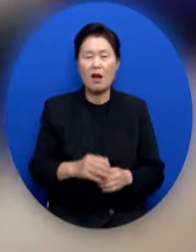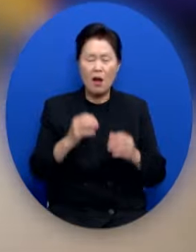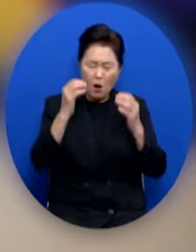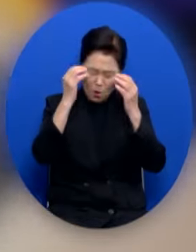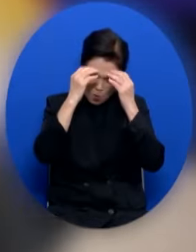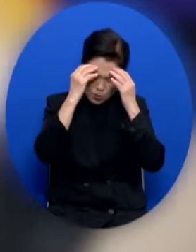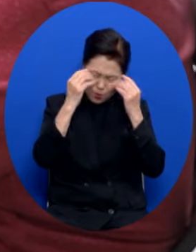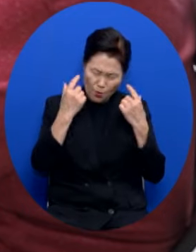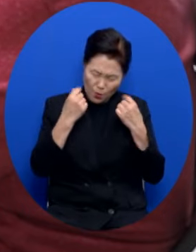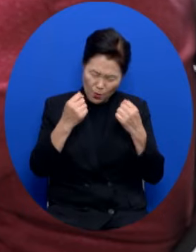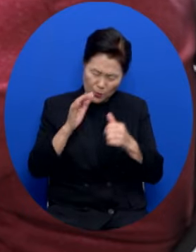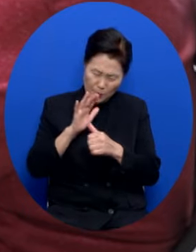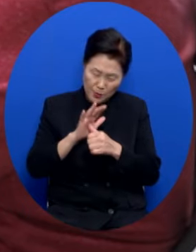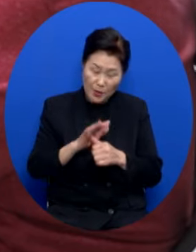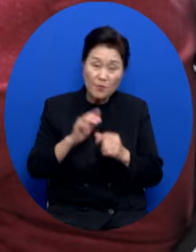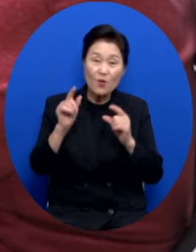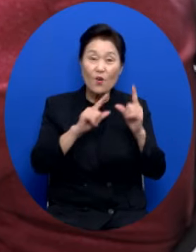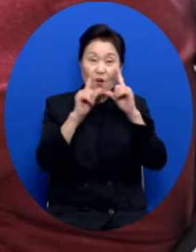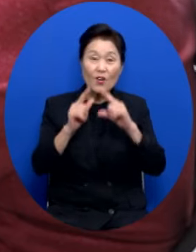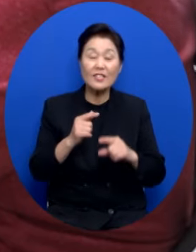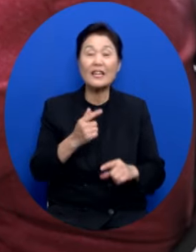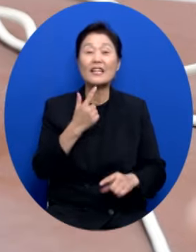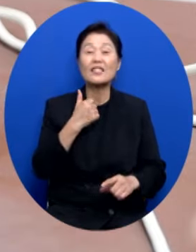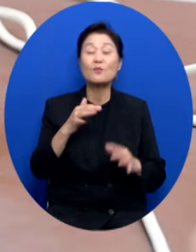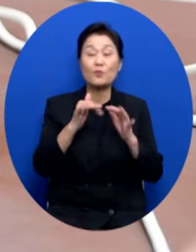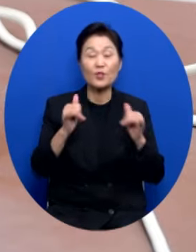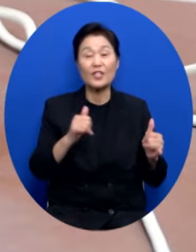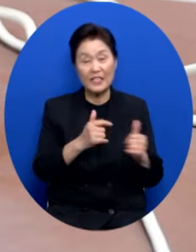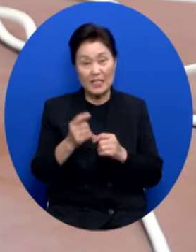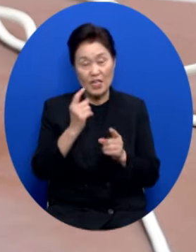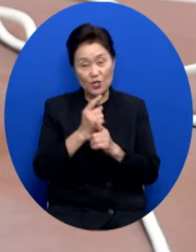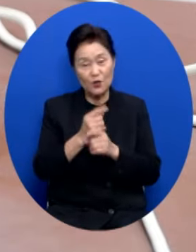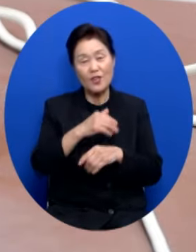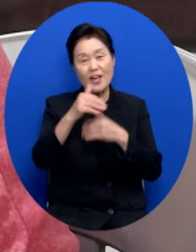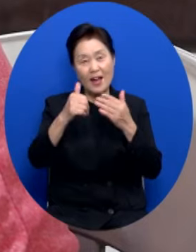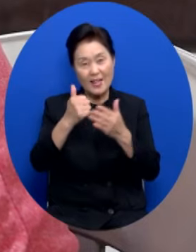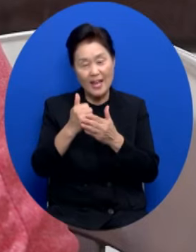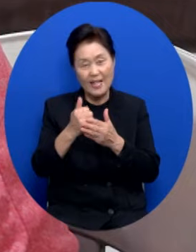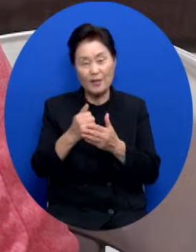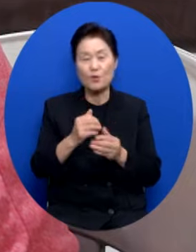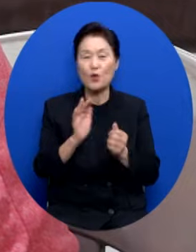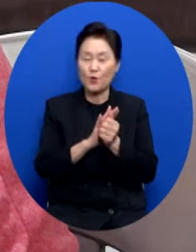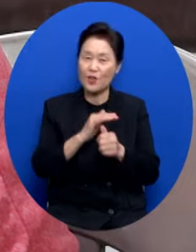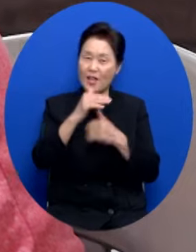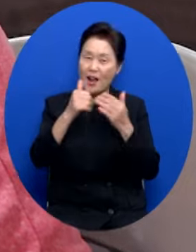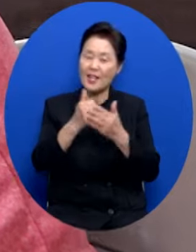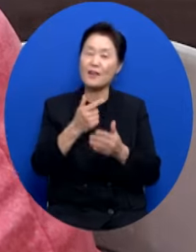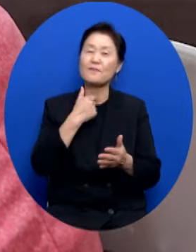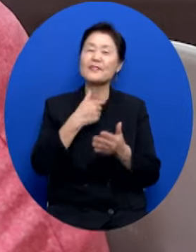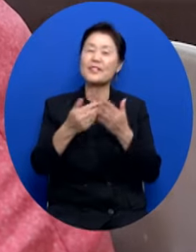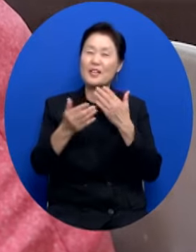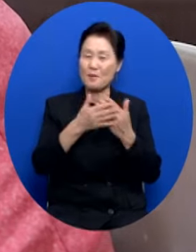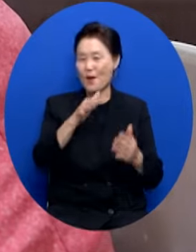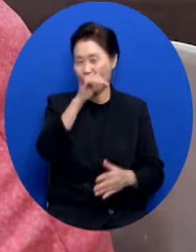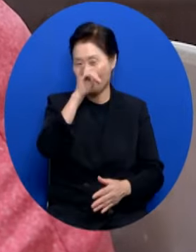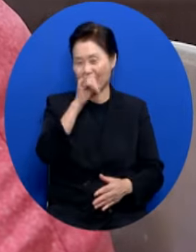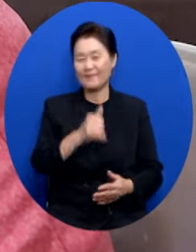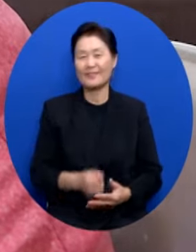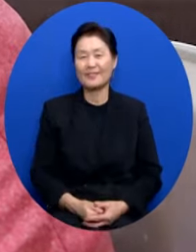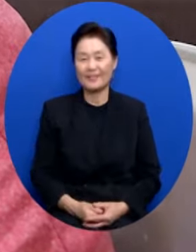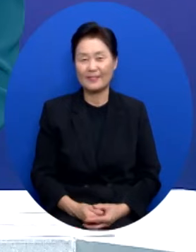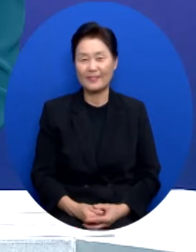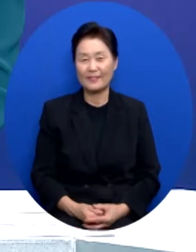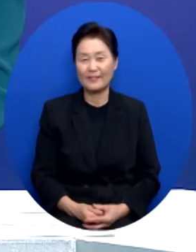지치고 외로운 영혼들이 치유의 하나님, 위로와 회복의 하나님을 경험하고 있습니다. CTS 뉴스 신미정입니다.